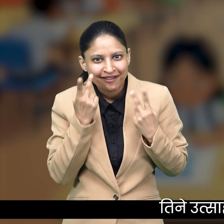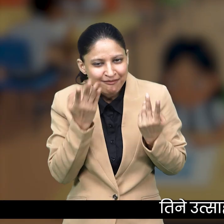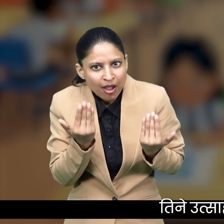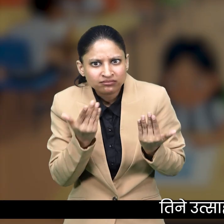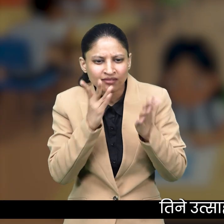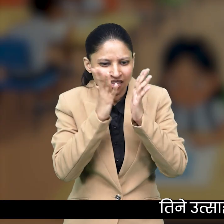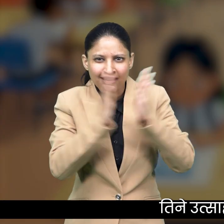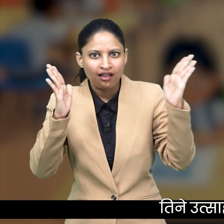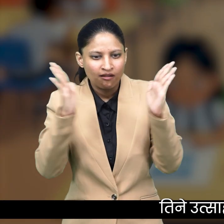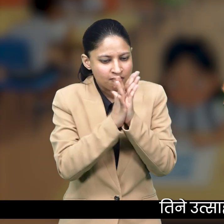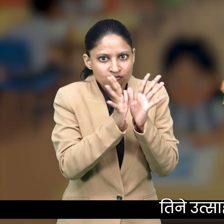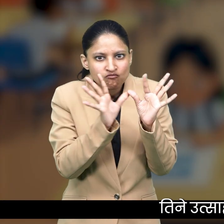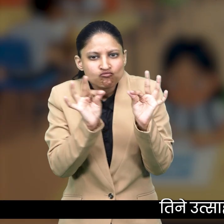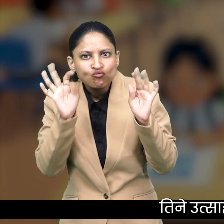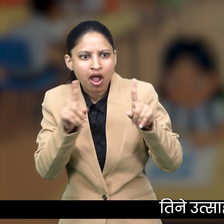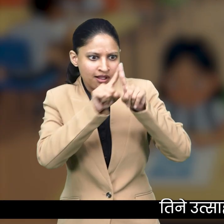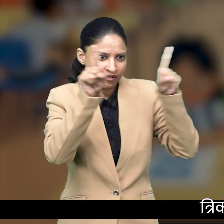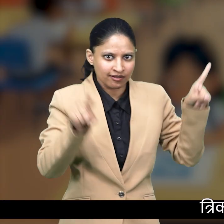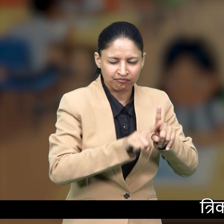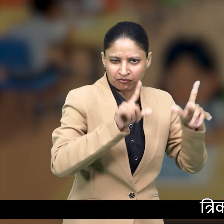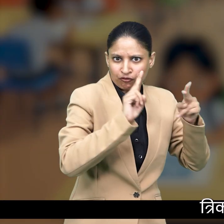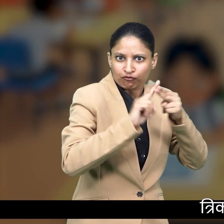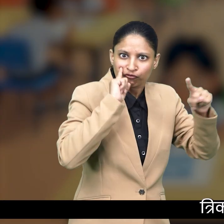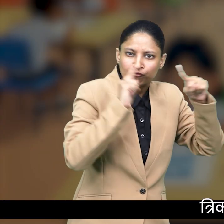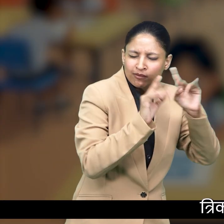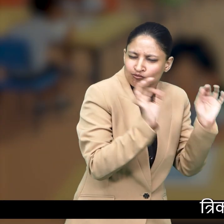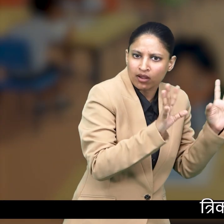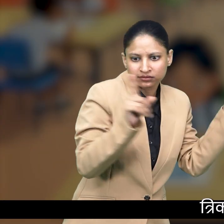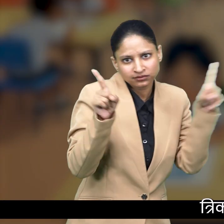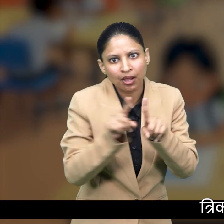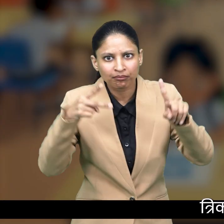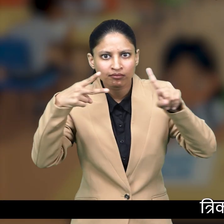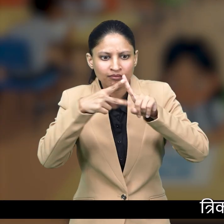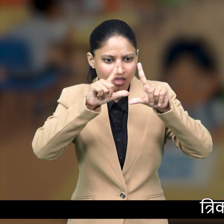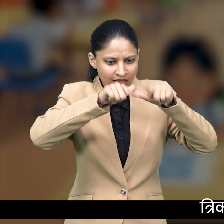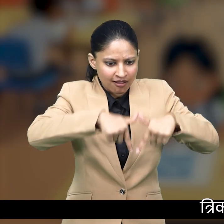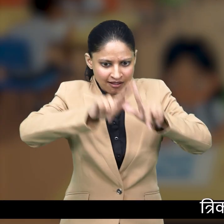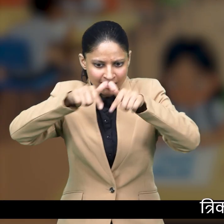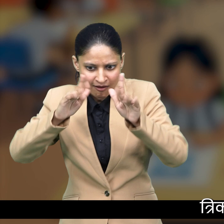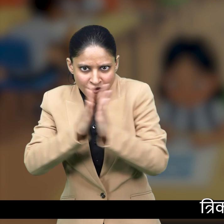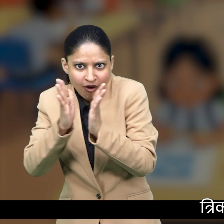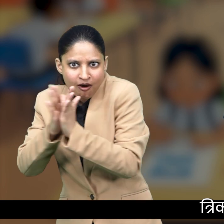तिने उत्साहाने वर पाहिले आणि म्हणाली, बघ, त्रिकोण ही एकमेकांशी जुळतात.